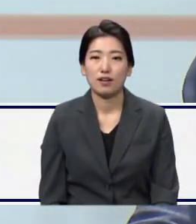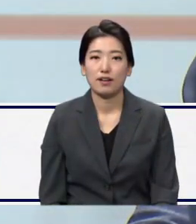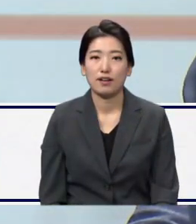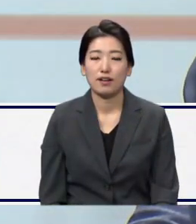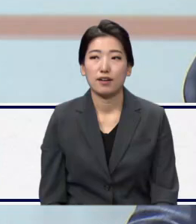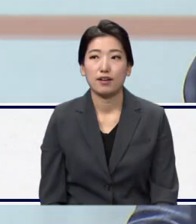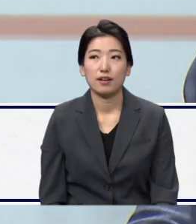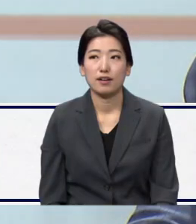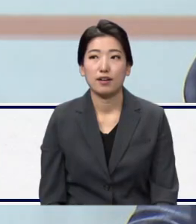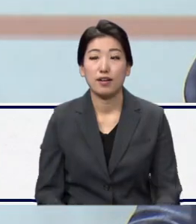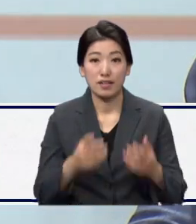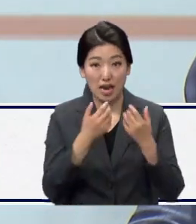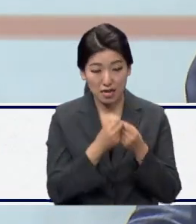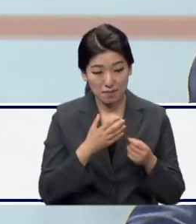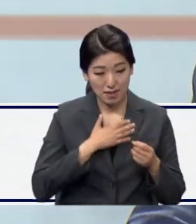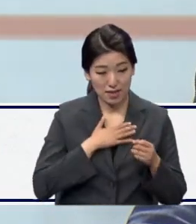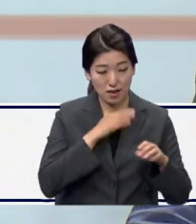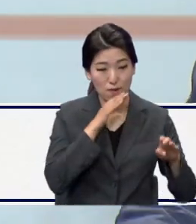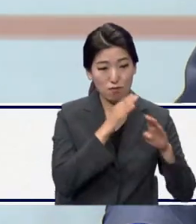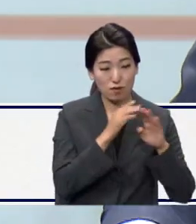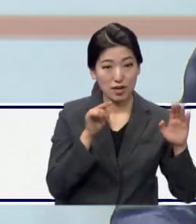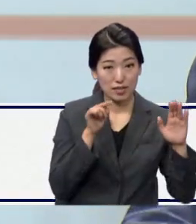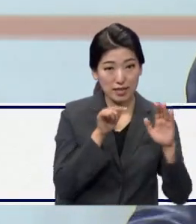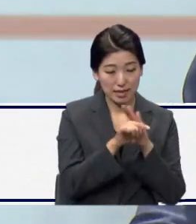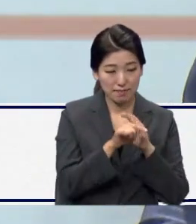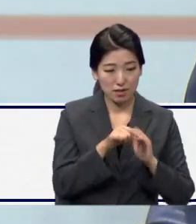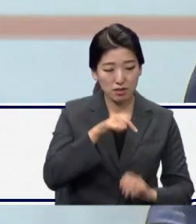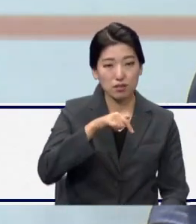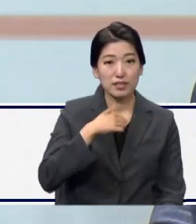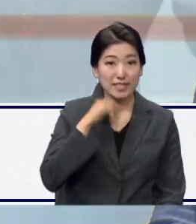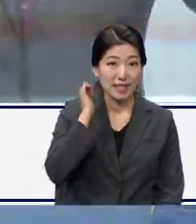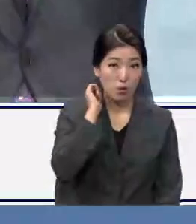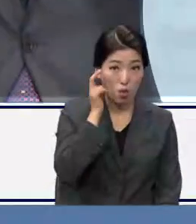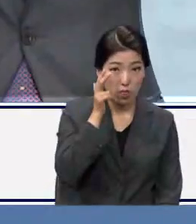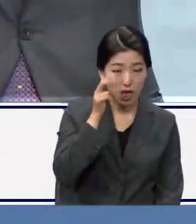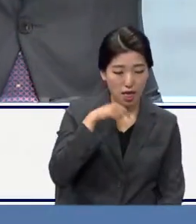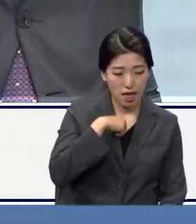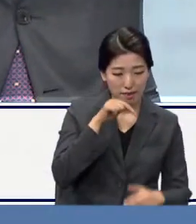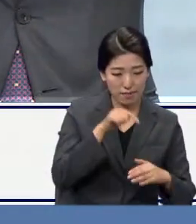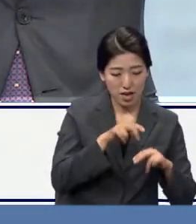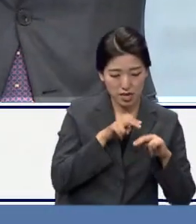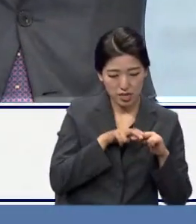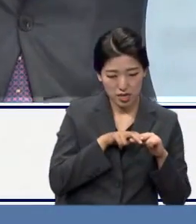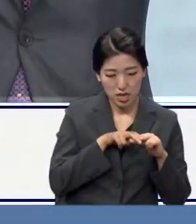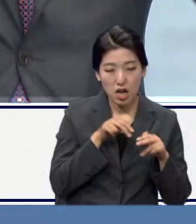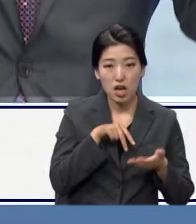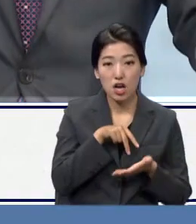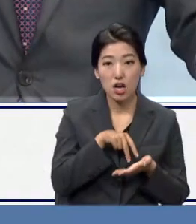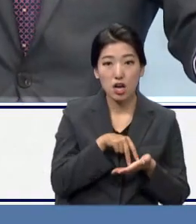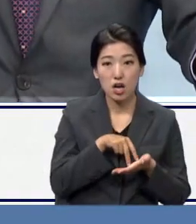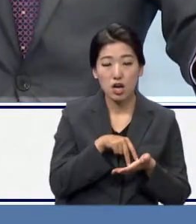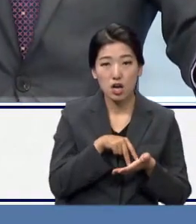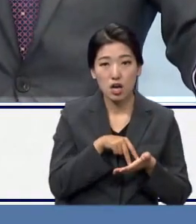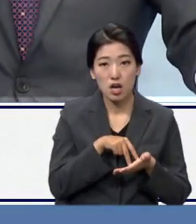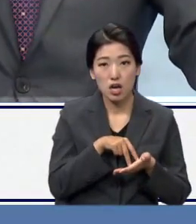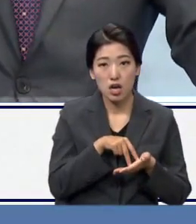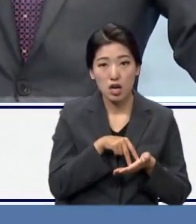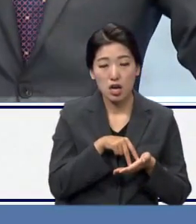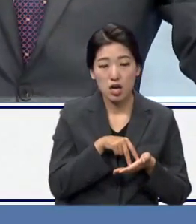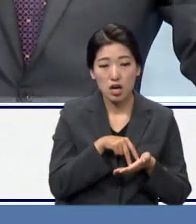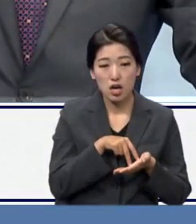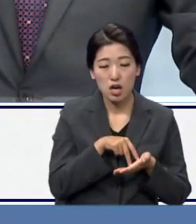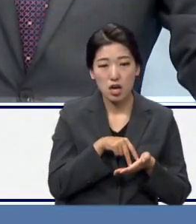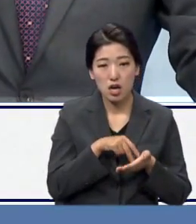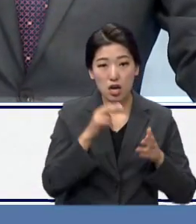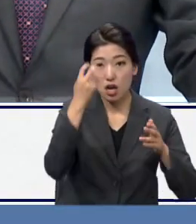숙소가 이제 고리 호텔이다 그럼 고리 호텔 앞으로 보내요 사람들을 그래서네 그가 그 뭐 검시 검사 장비 뭐 이런 걸